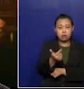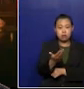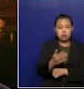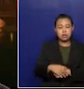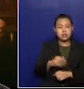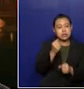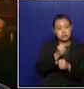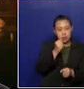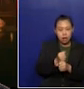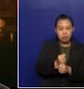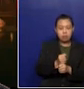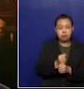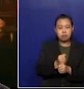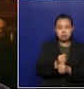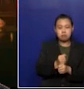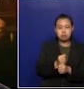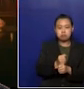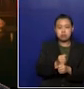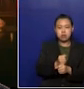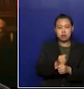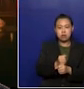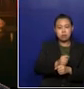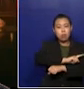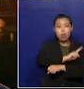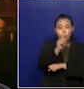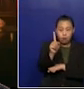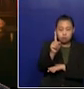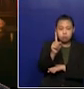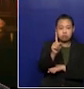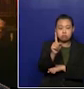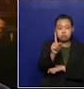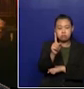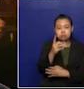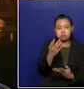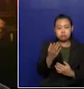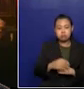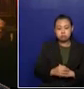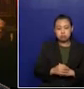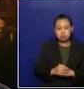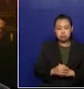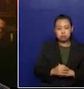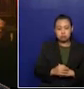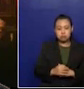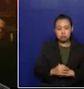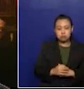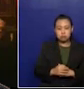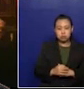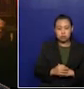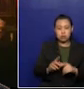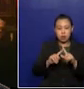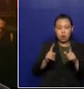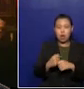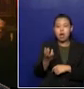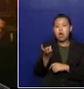แรงอยู่8จุดเงินเดือนอยู่7จุดแต่ปรากฏว่าเขาเอาค่าข้าวกะเพราฮะ